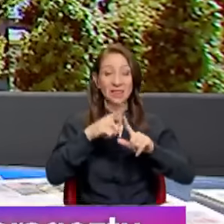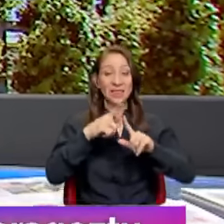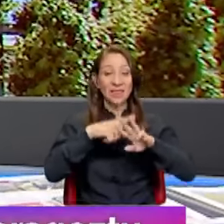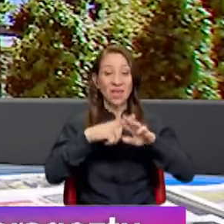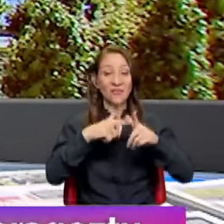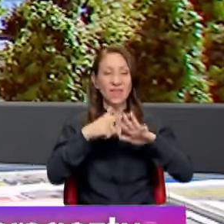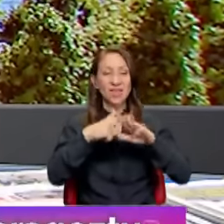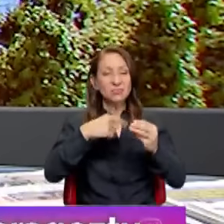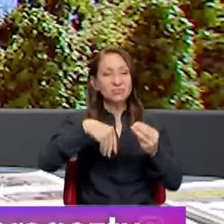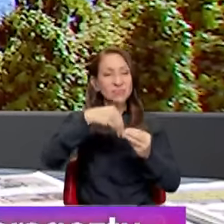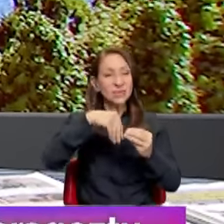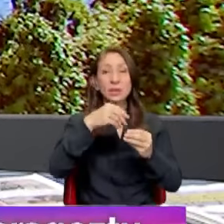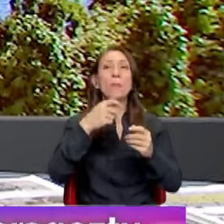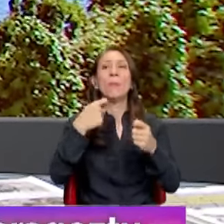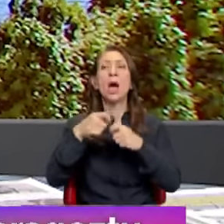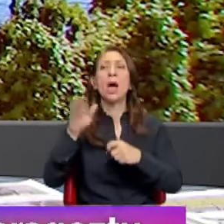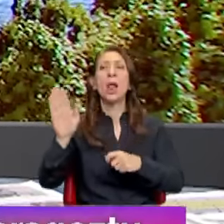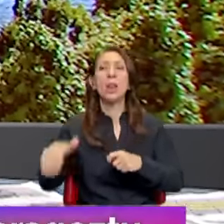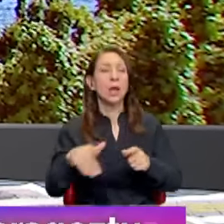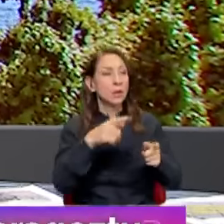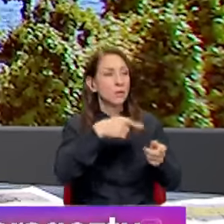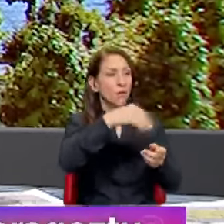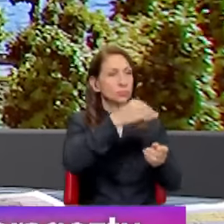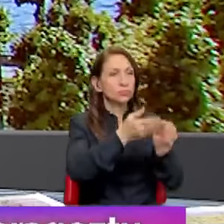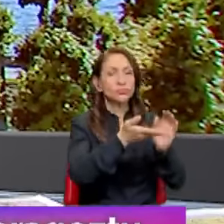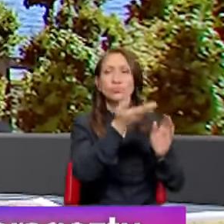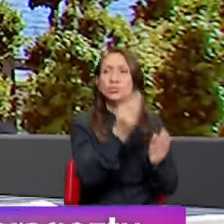faizi bankanın altında kaldı